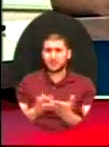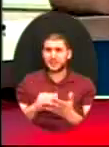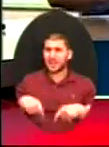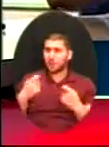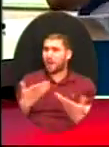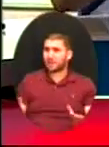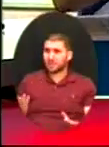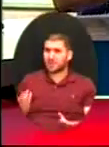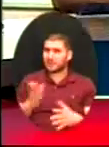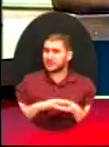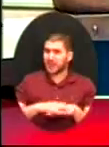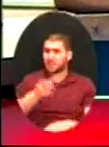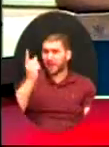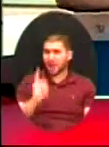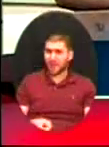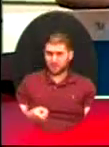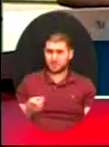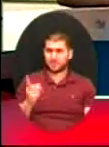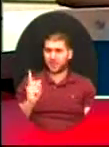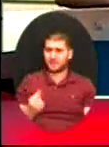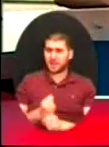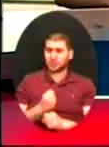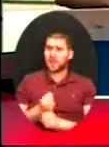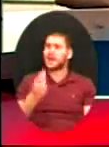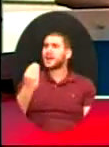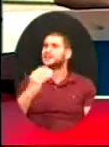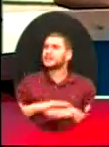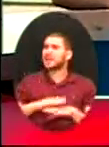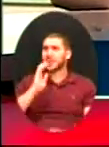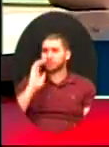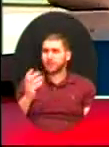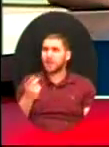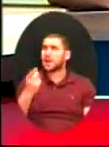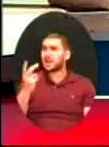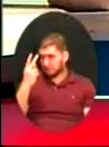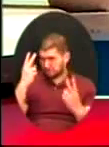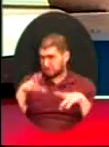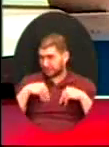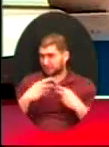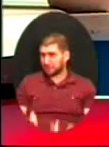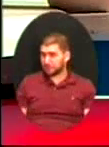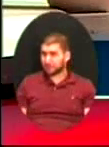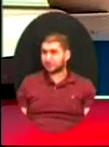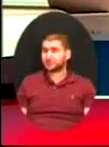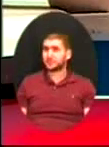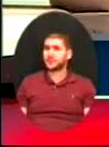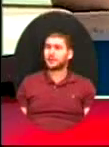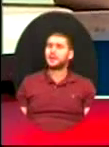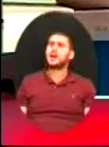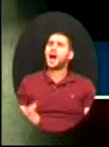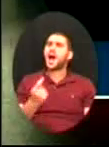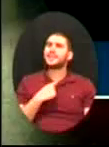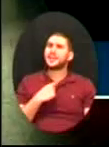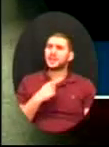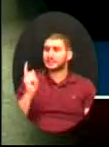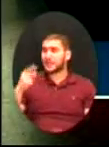הכרה. הם חייבים לפתוח את המכינה עם הכרה של משרד. את מסכימה אולי עם חבר הכנסת? אני אומר לך חד משמעית שזה